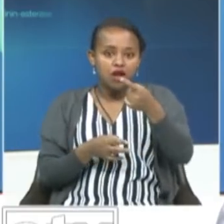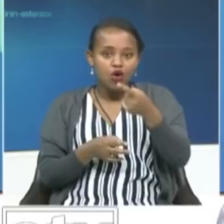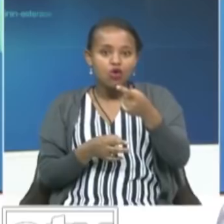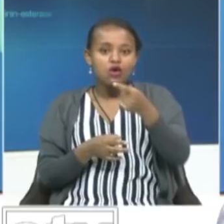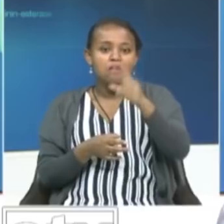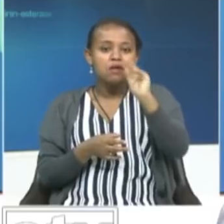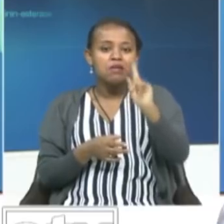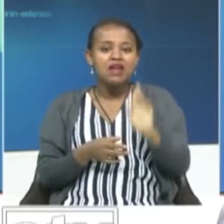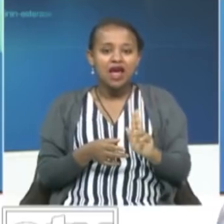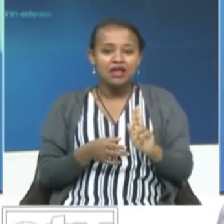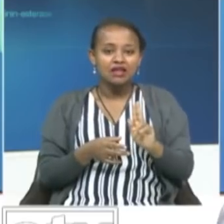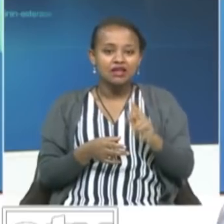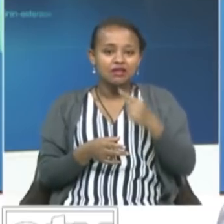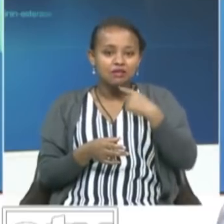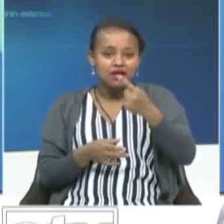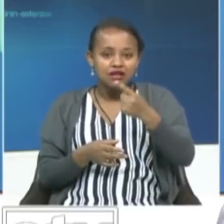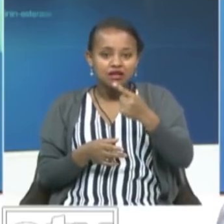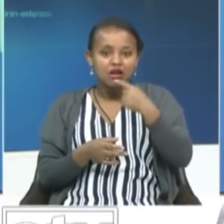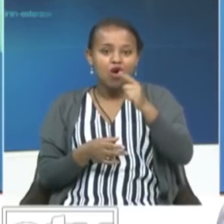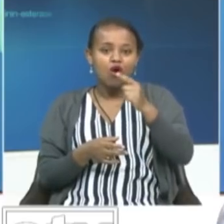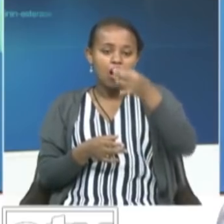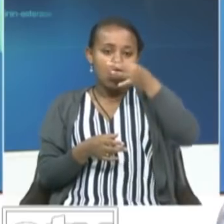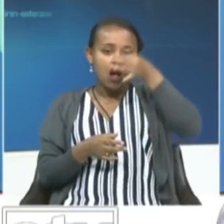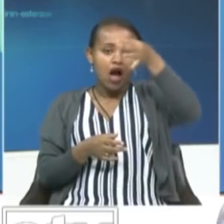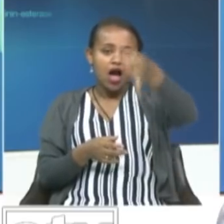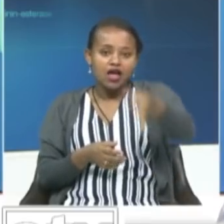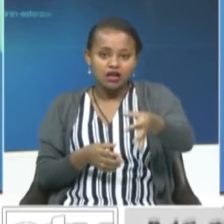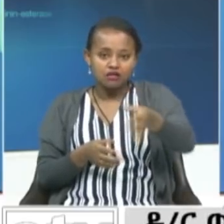በቀር በአየር የሚለው ይሄ ድሮፕሌት እና